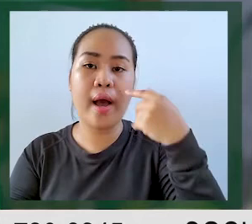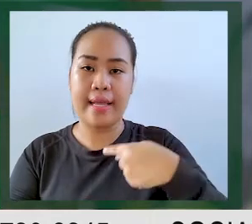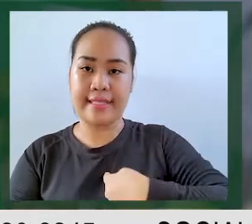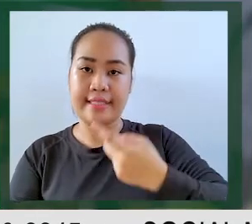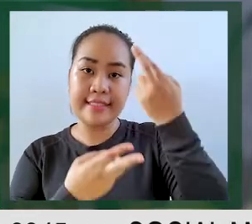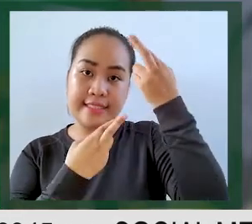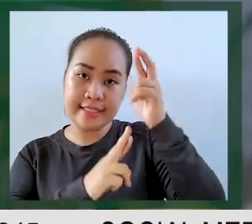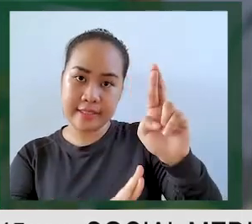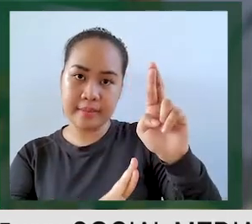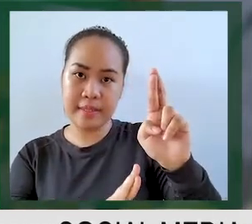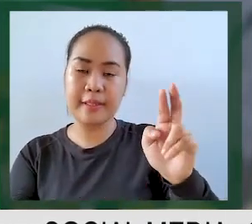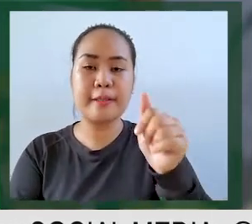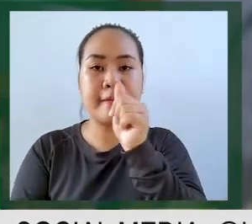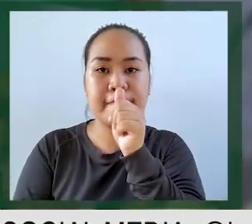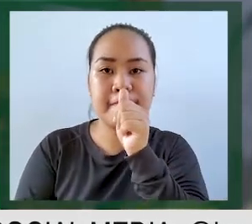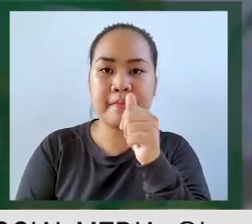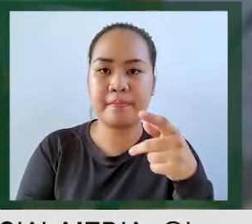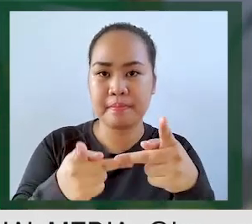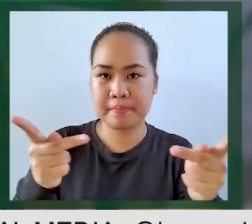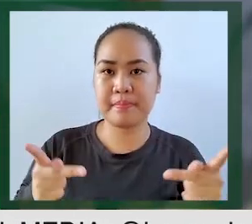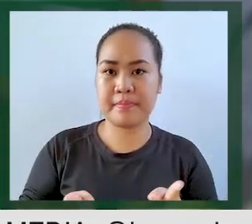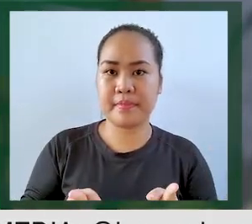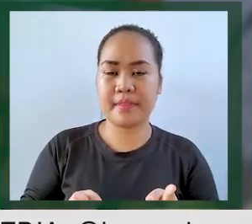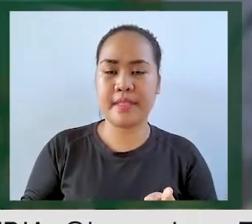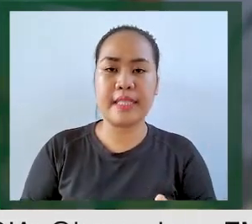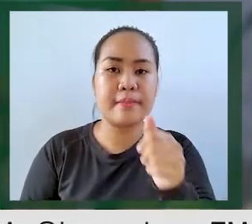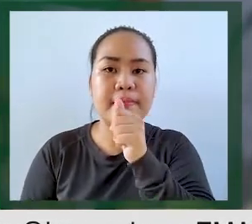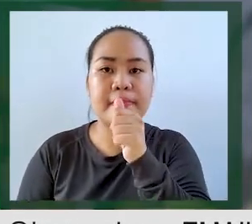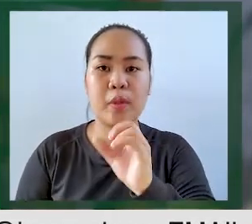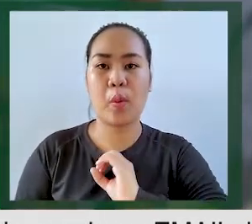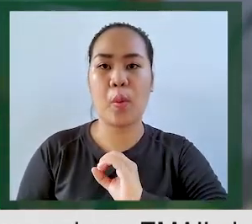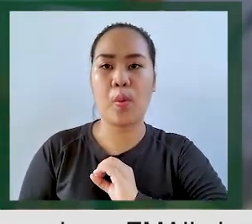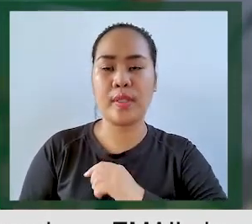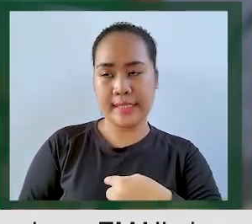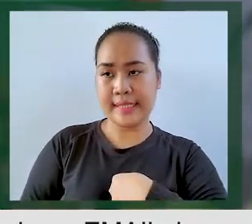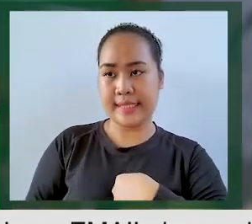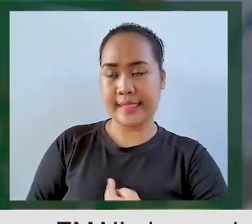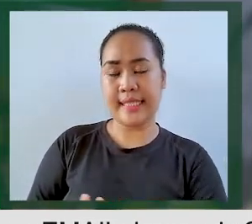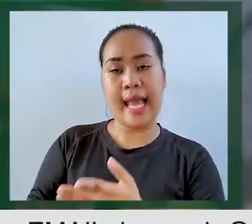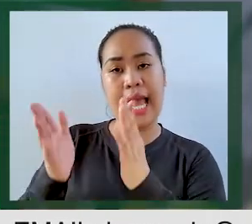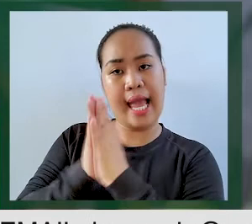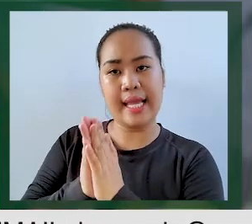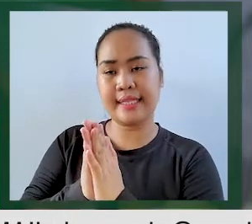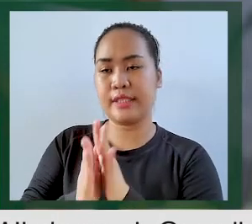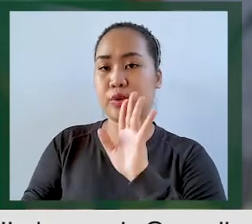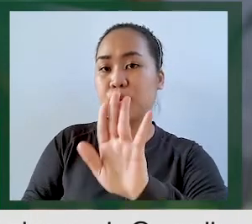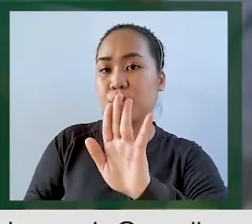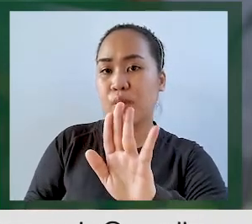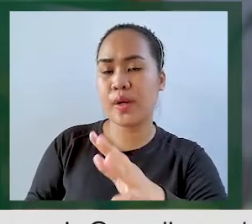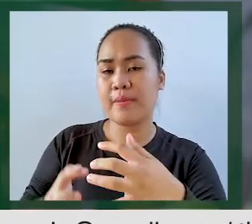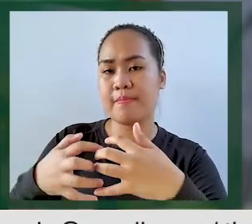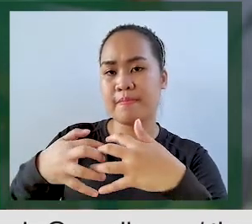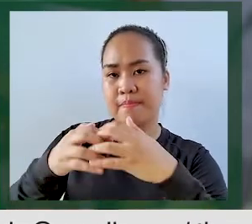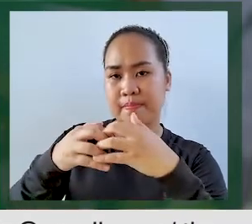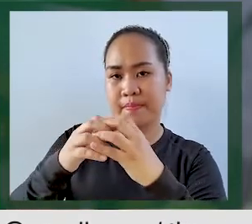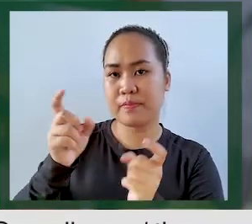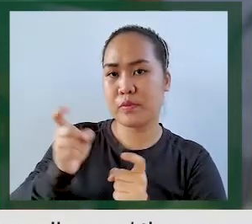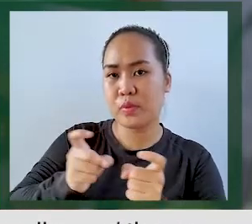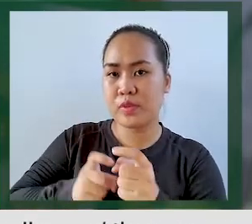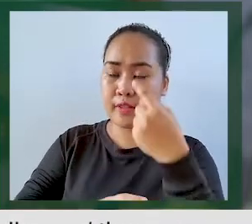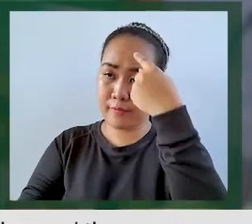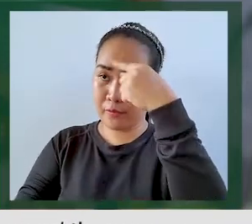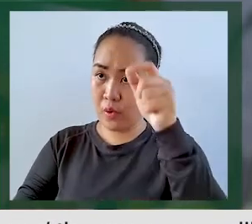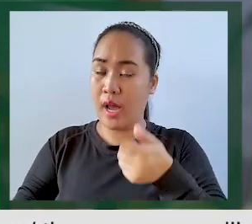umakyat to make an inspection. In most cases, sinasamahan pa ako mismo ng property manager o ng